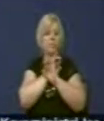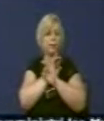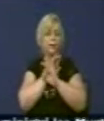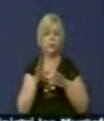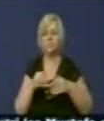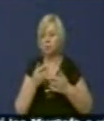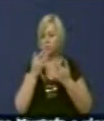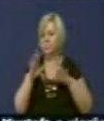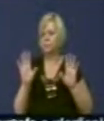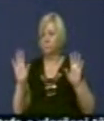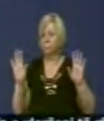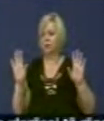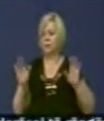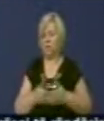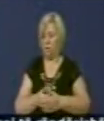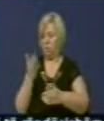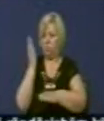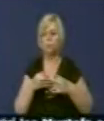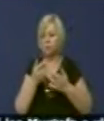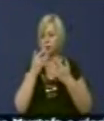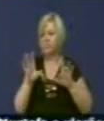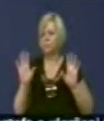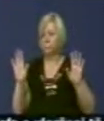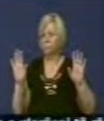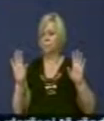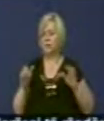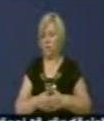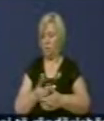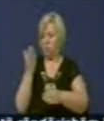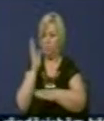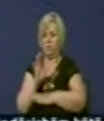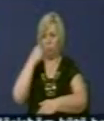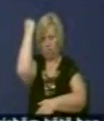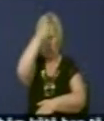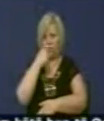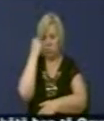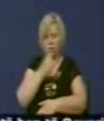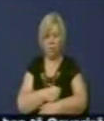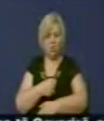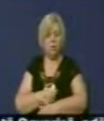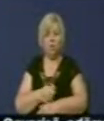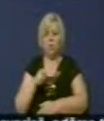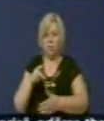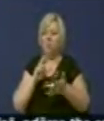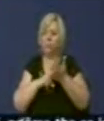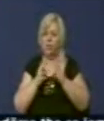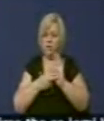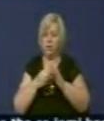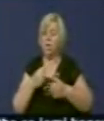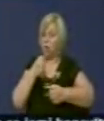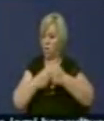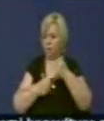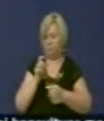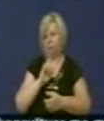vaj, edhe atëherë kur makinat pa targa qarkullonin në veri, kurse kamionët që hynin nga Serbia nuk paguanin fare